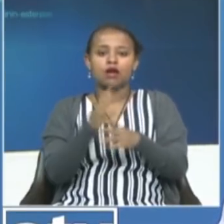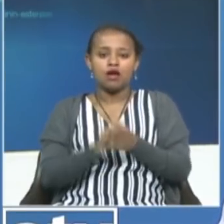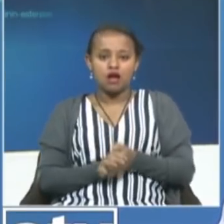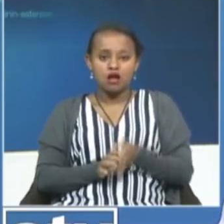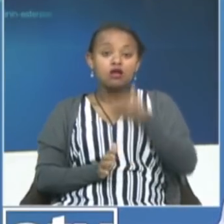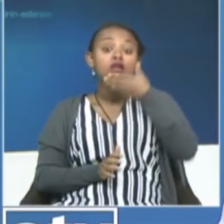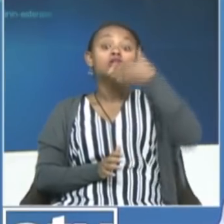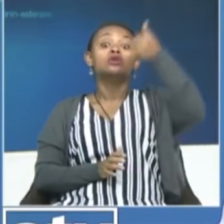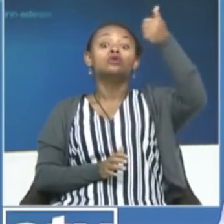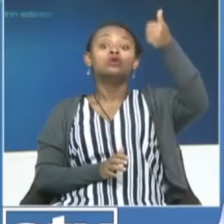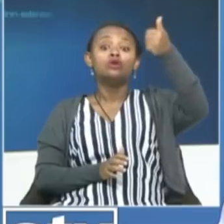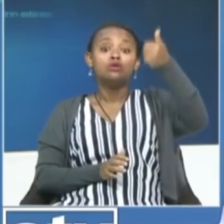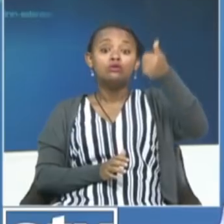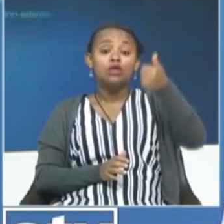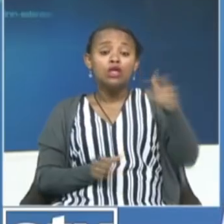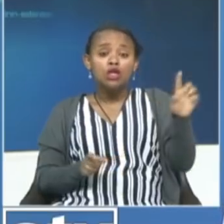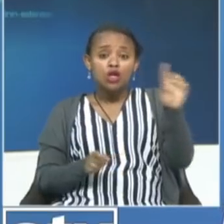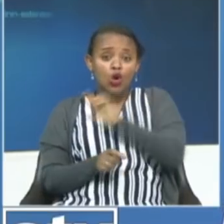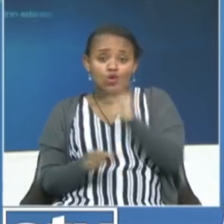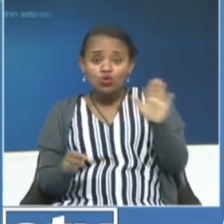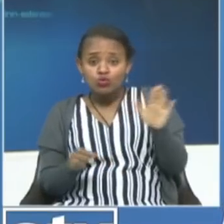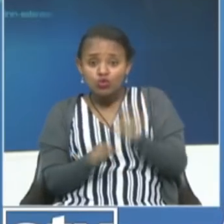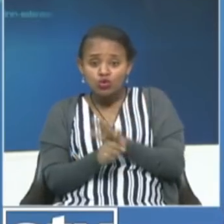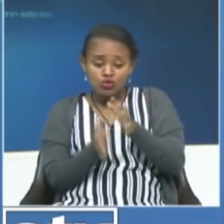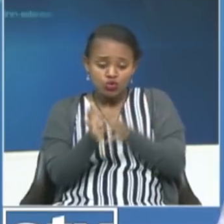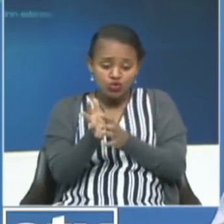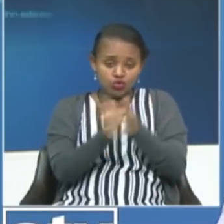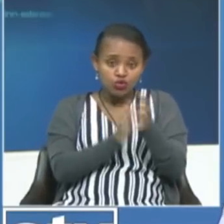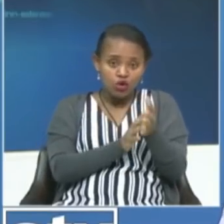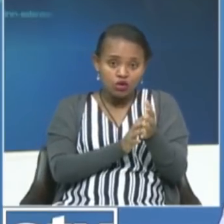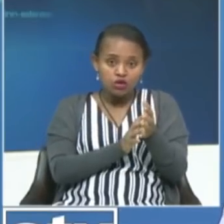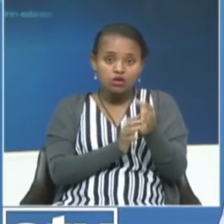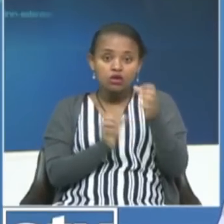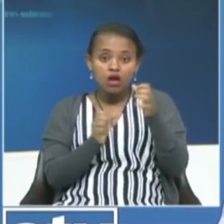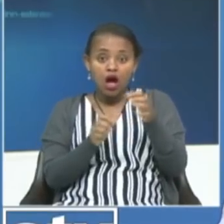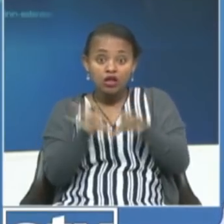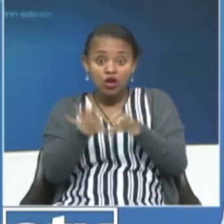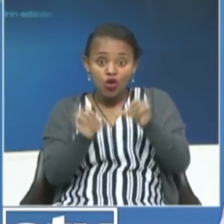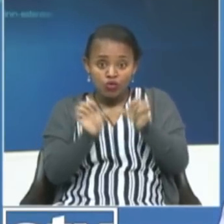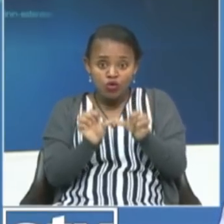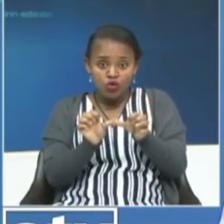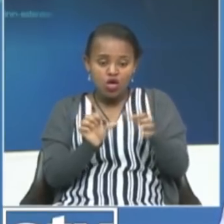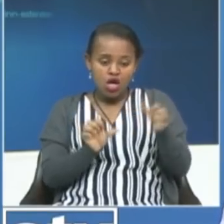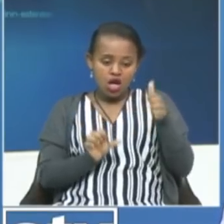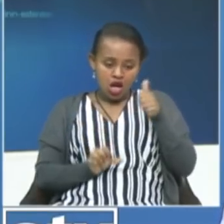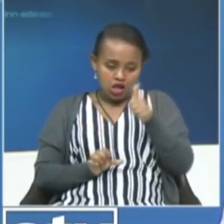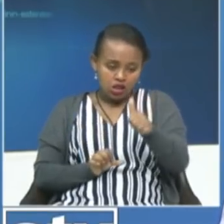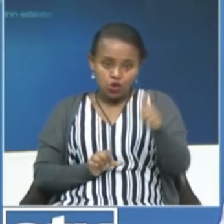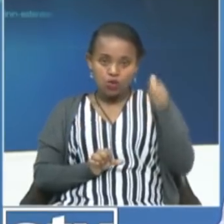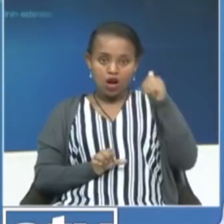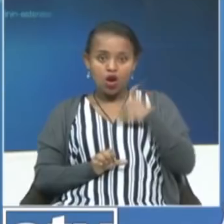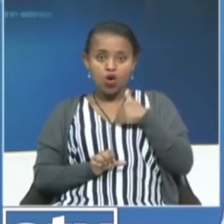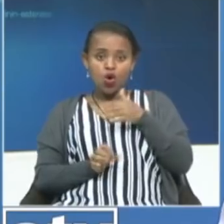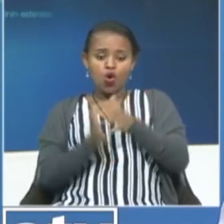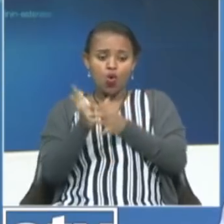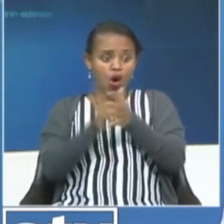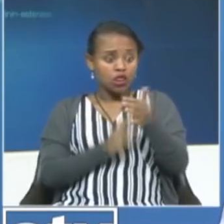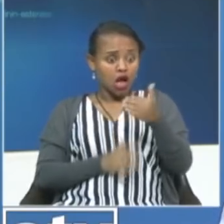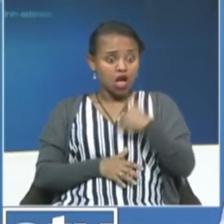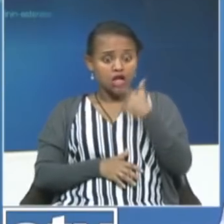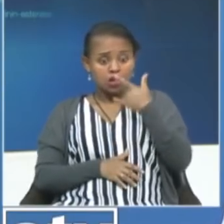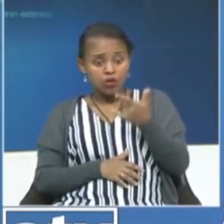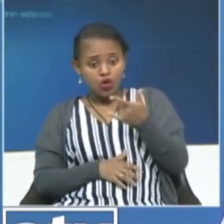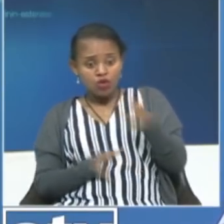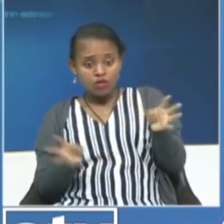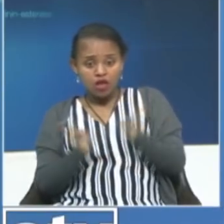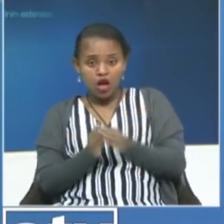ይልቁኑ ጓንት አድርጎ ቀን ሙሉ የሚውሉ ሰዎች ለራሳቸው ለሌላውም ግለሰብ እጅን ያንን ጓንት አረኩ ብለው የሚጠራቀሙ